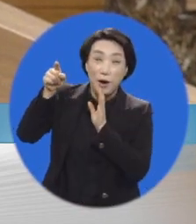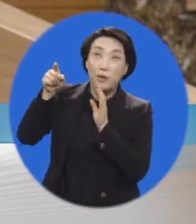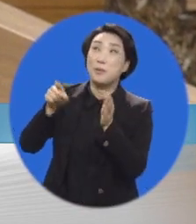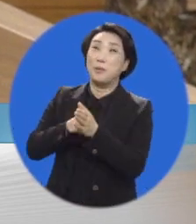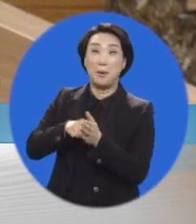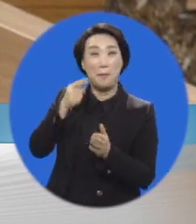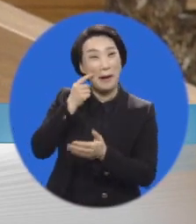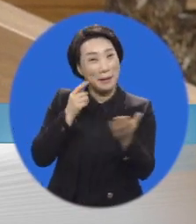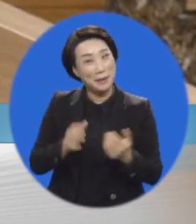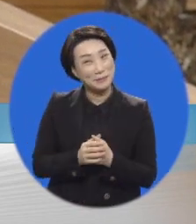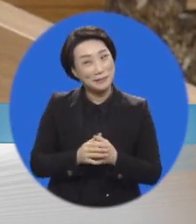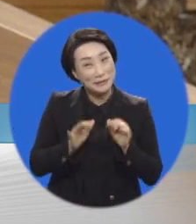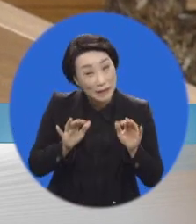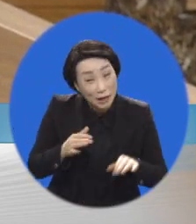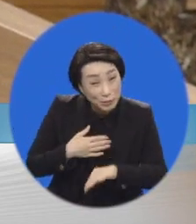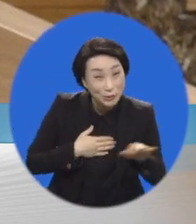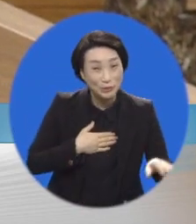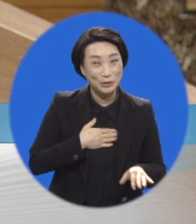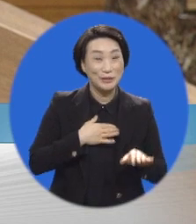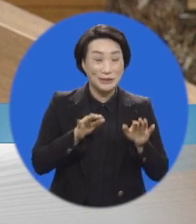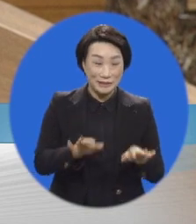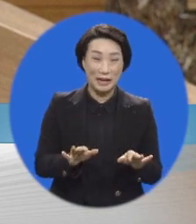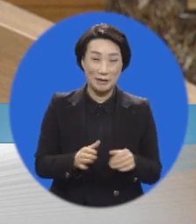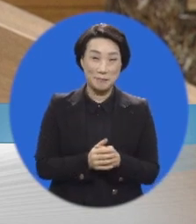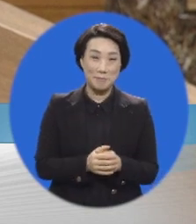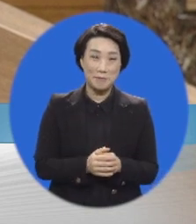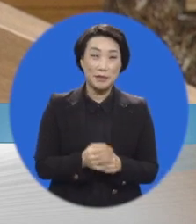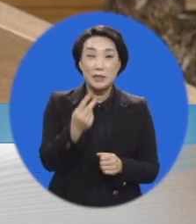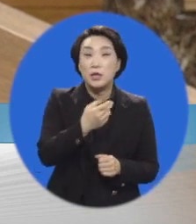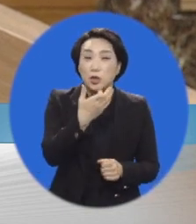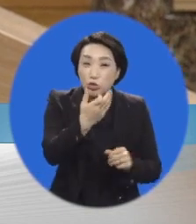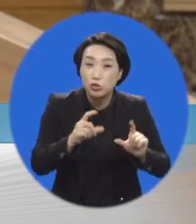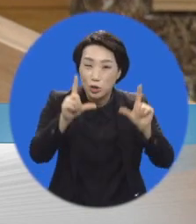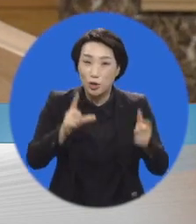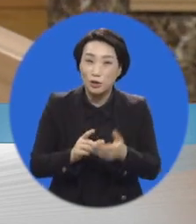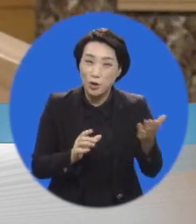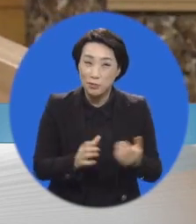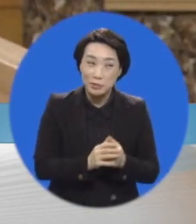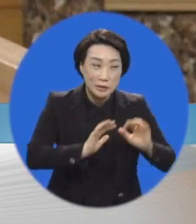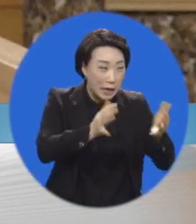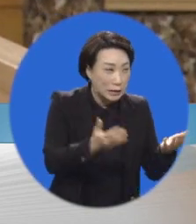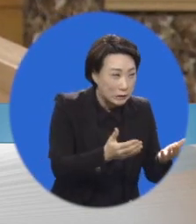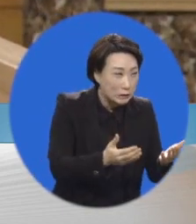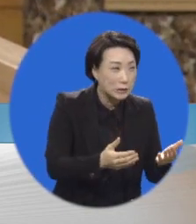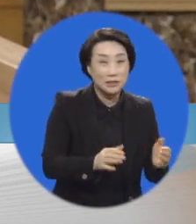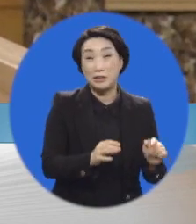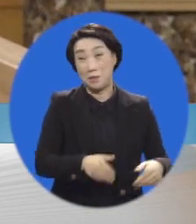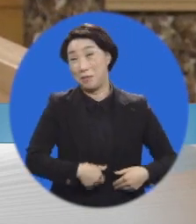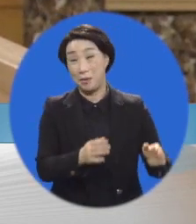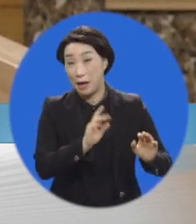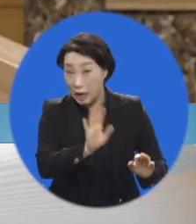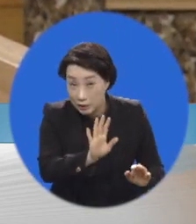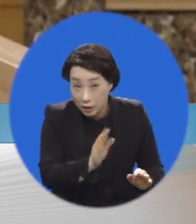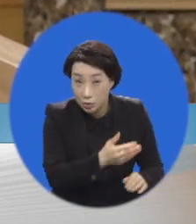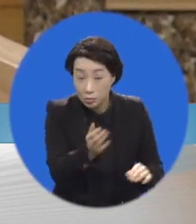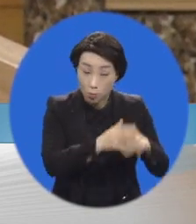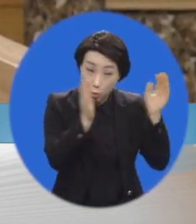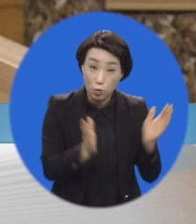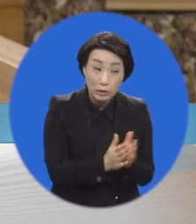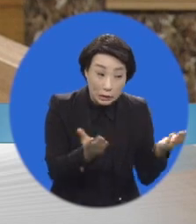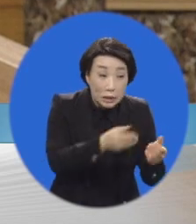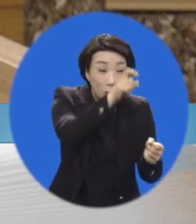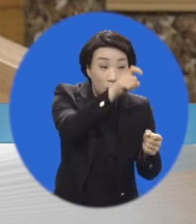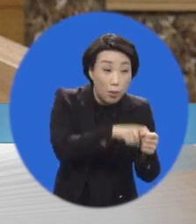믿어진다면 우린 절대로 2019년도는 세상 일 하지 말라는 게 아니오. 모든 목적이